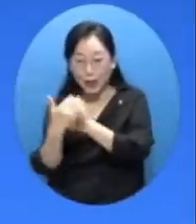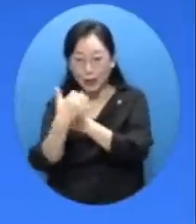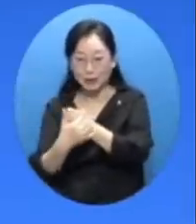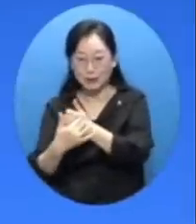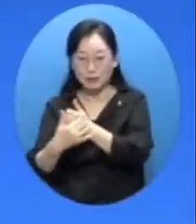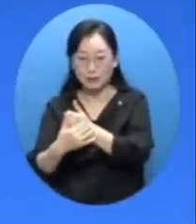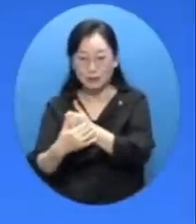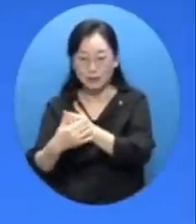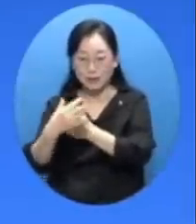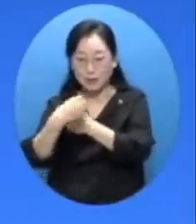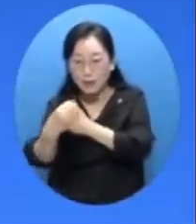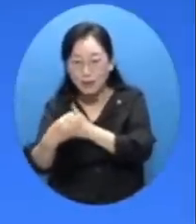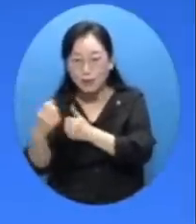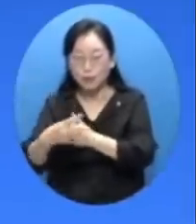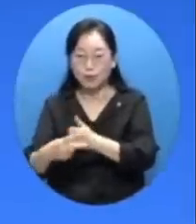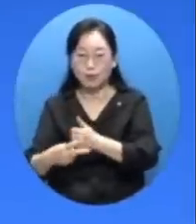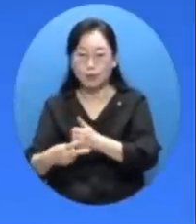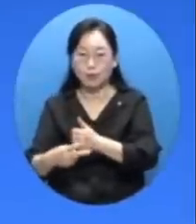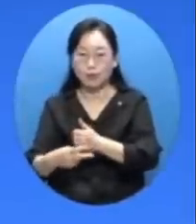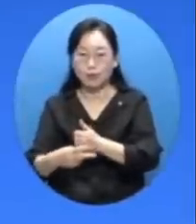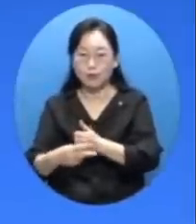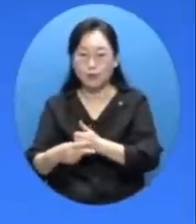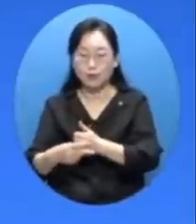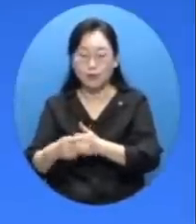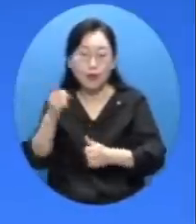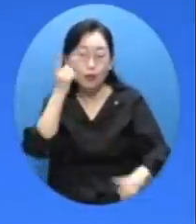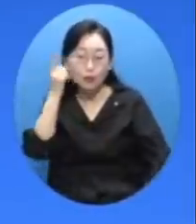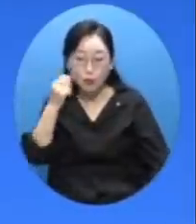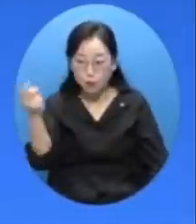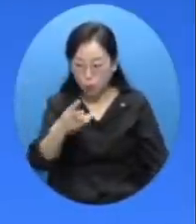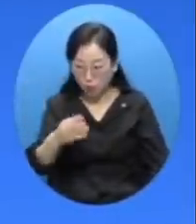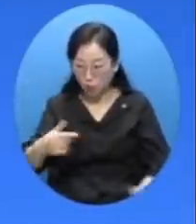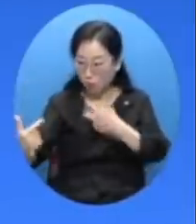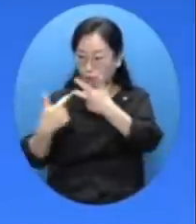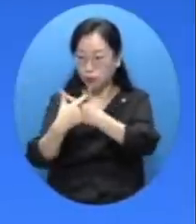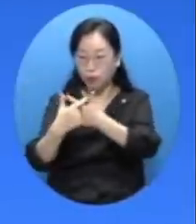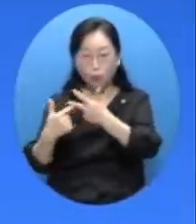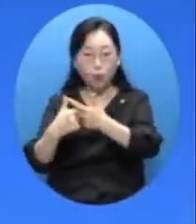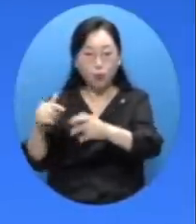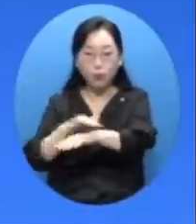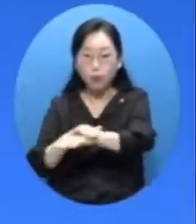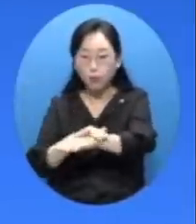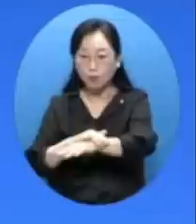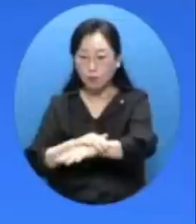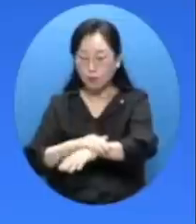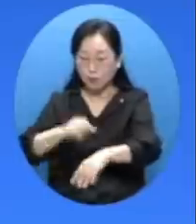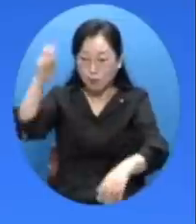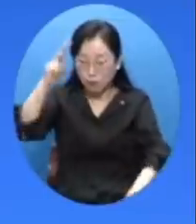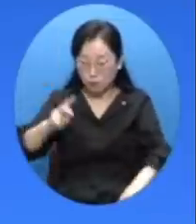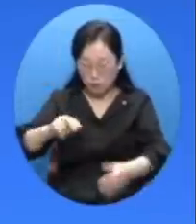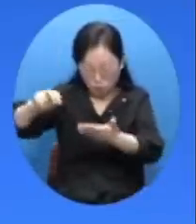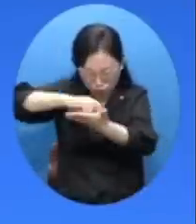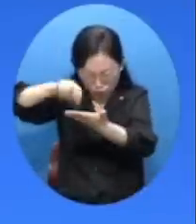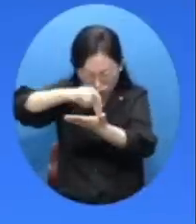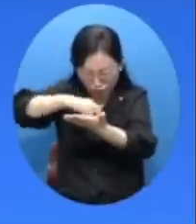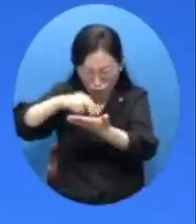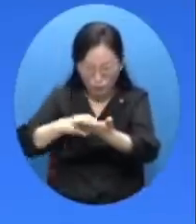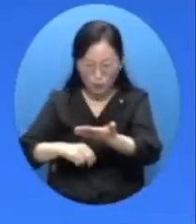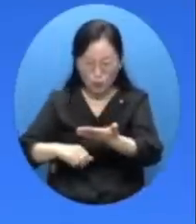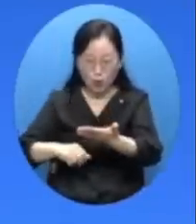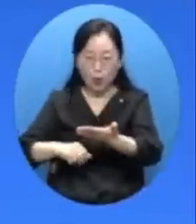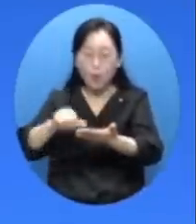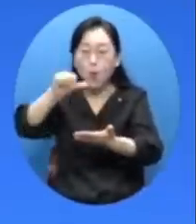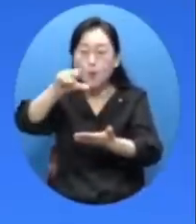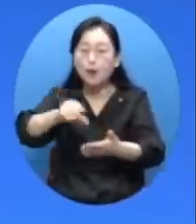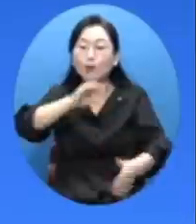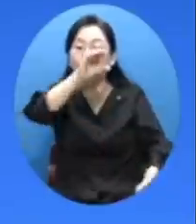됩니다. 뭐 핸드폰 번호를 어떻게 하는지 이도 때도 없이 막 뭐가 들어오는데 5만 원만